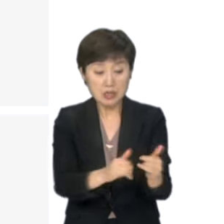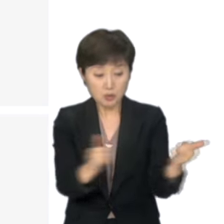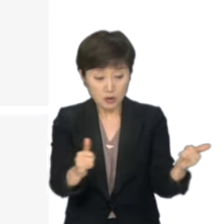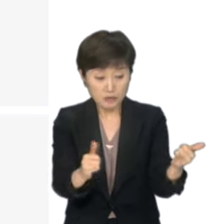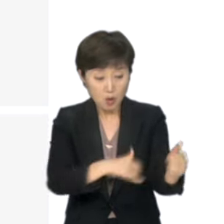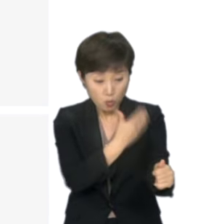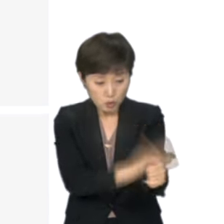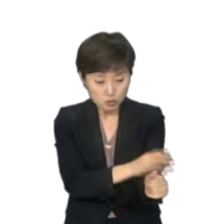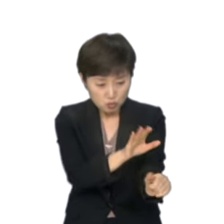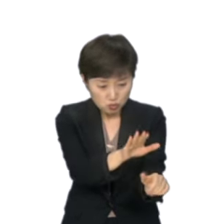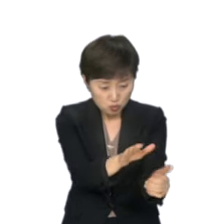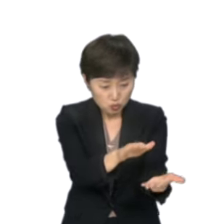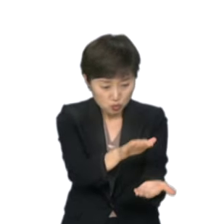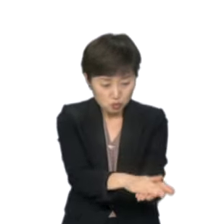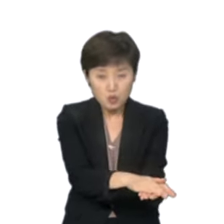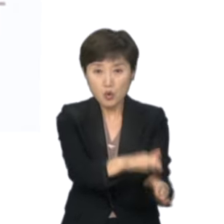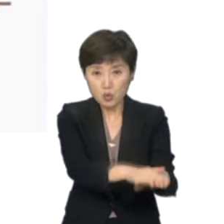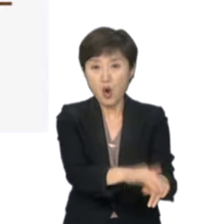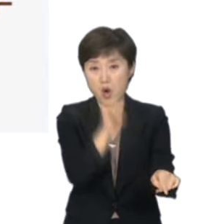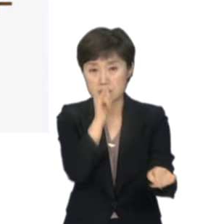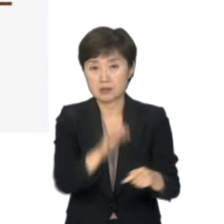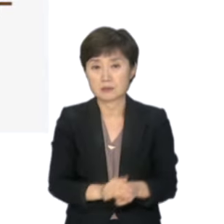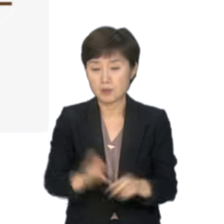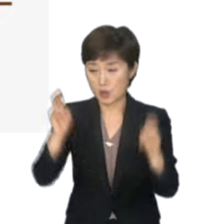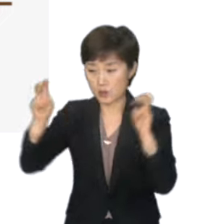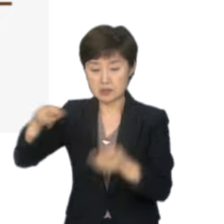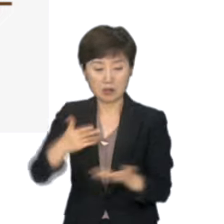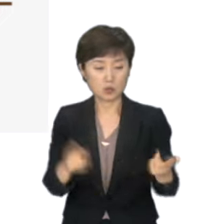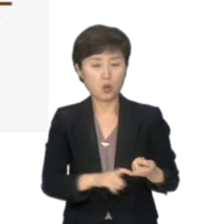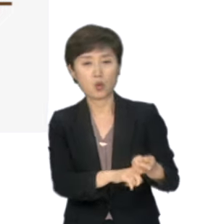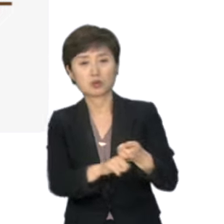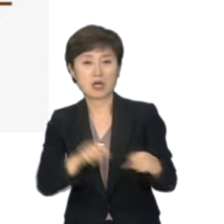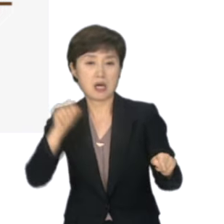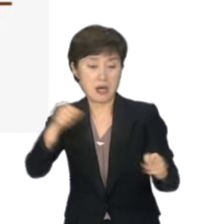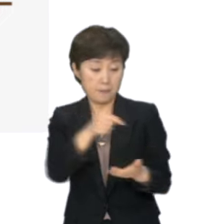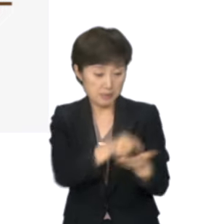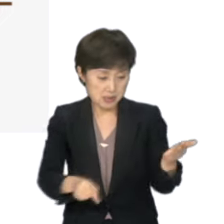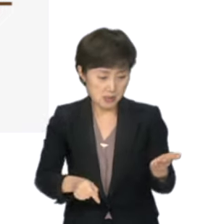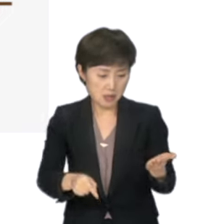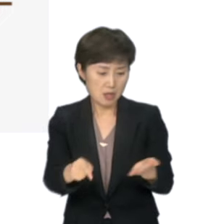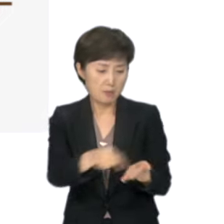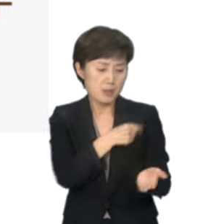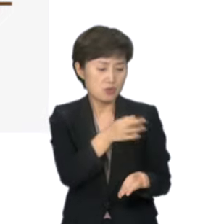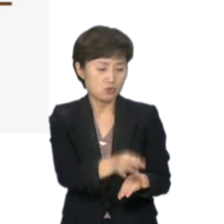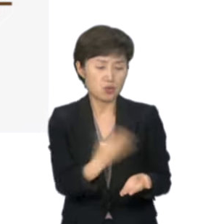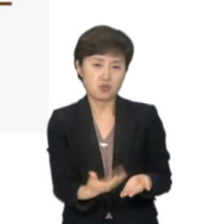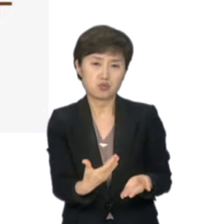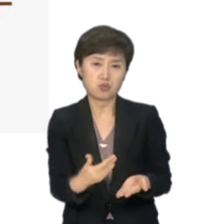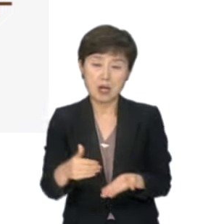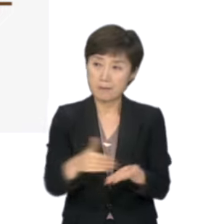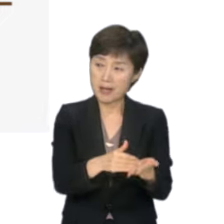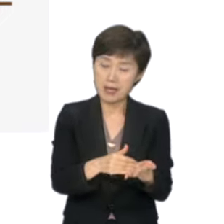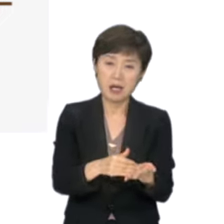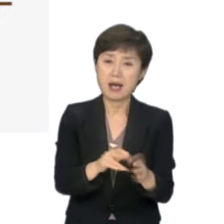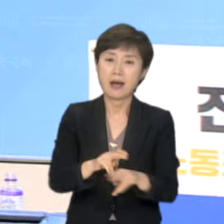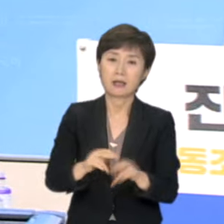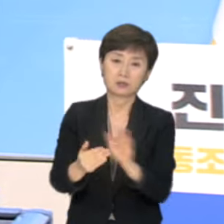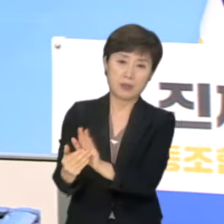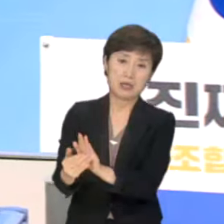내용이 강화됐습니다. 사용자가 노조의 쟁의 등으로 인한 손해에 대해 배상 청구를 제한하는 내용도